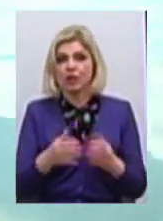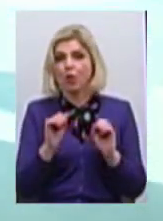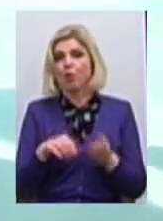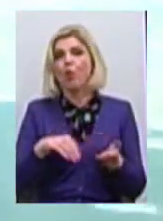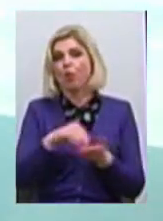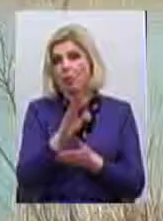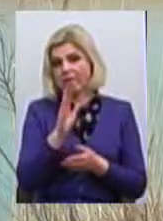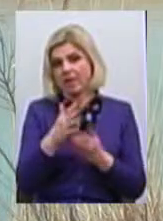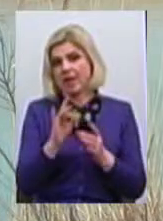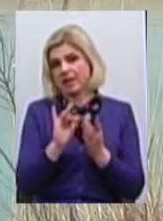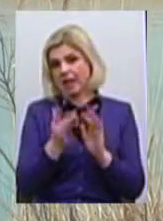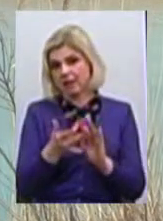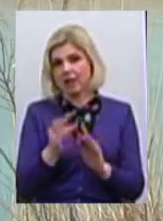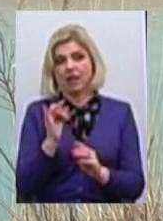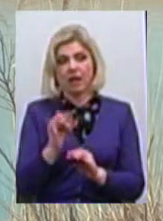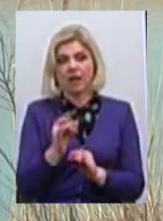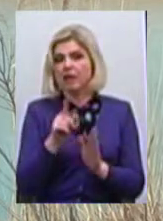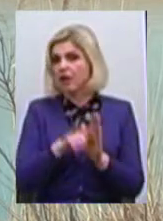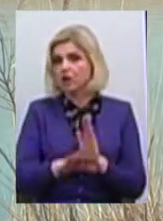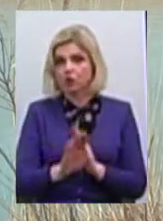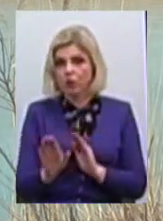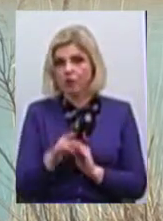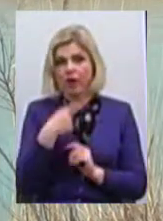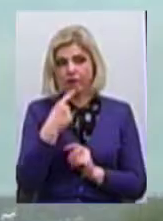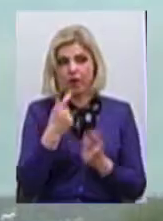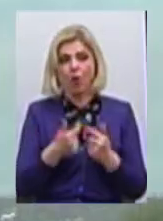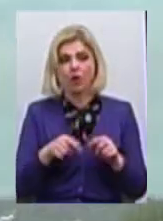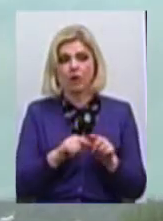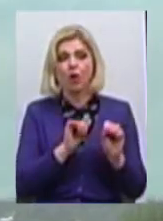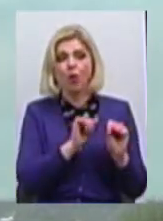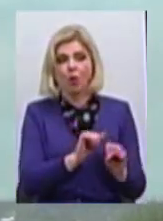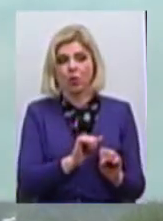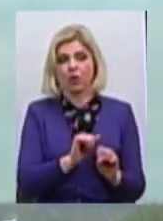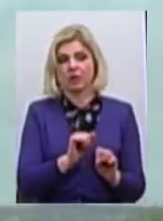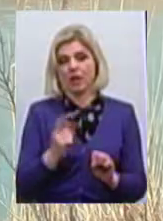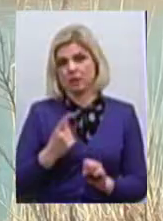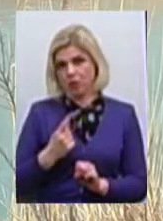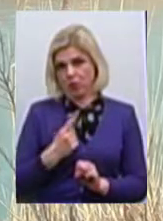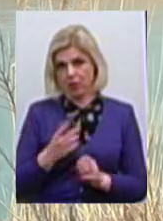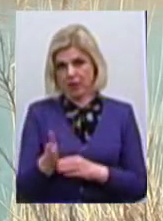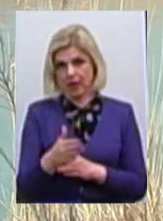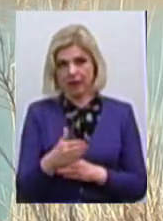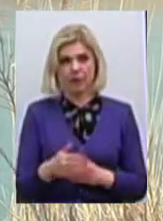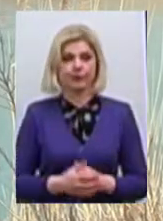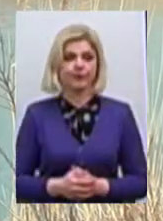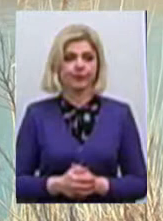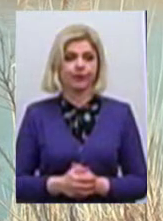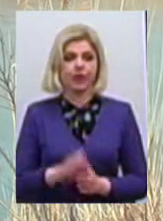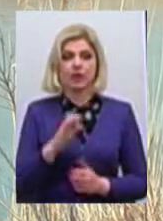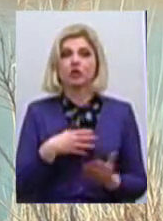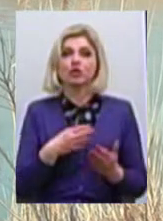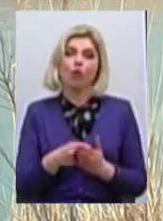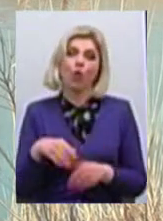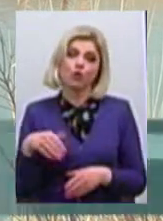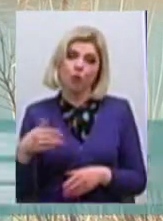мережі інтернет. Знаряддя лову не з дешевих, кажуть у відділі охорони водних біоресурсів. Але зі свого боку